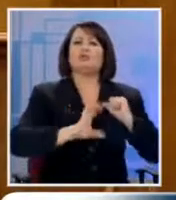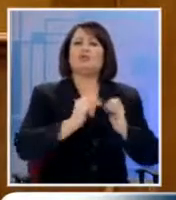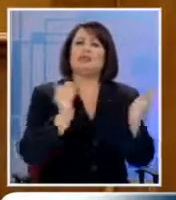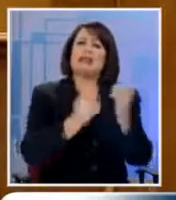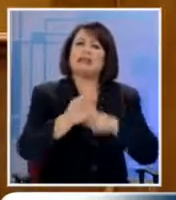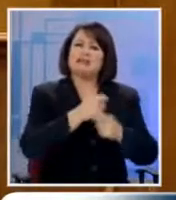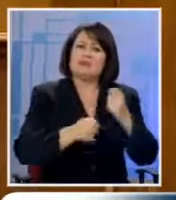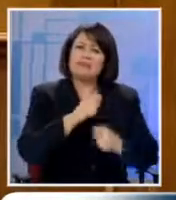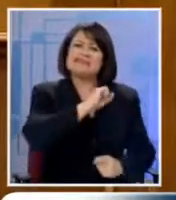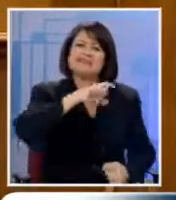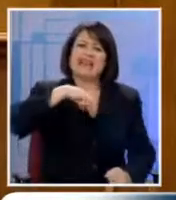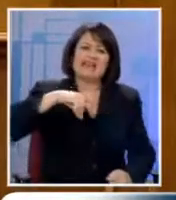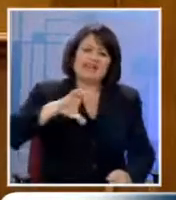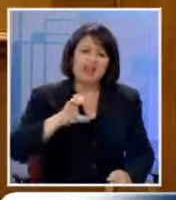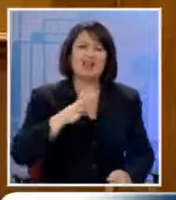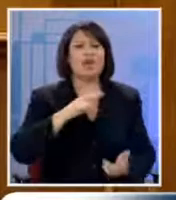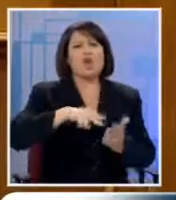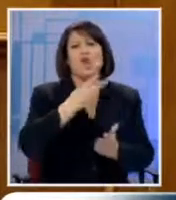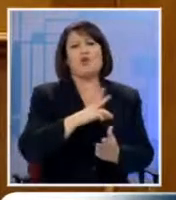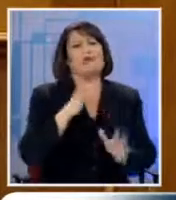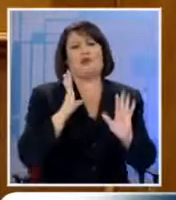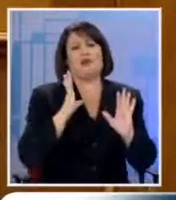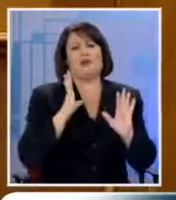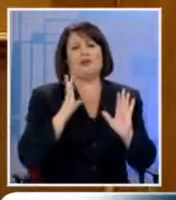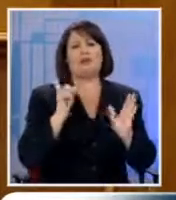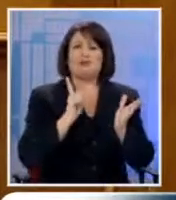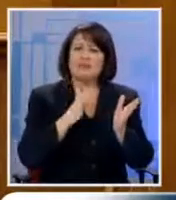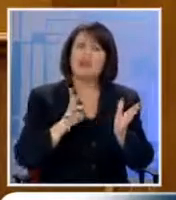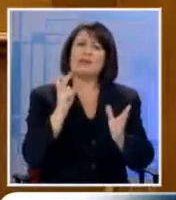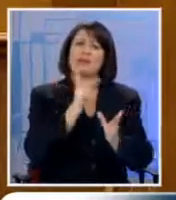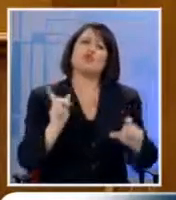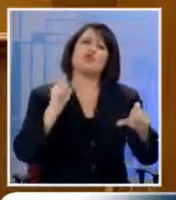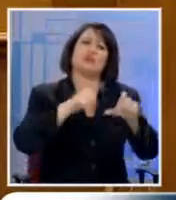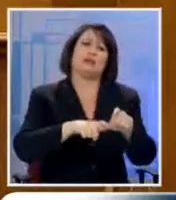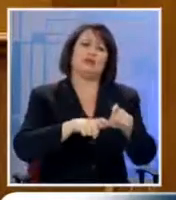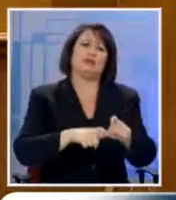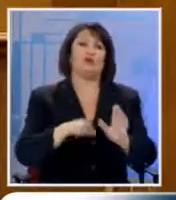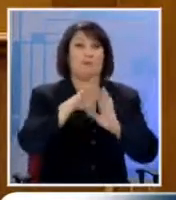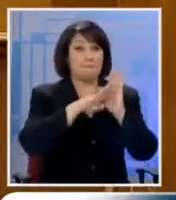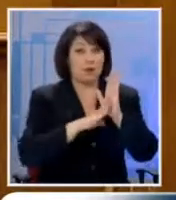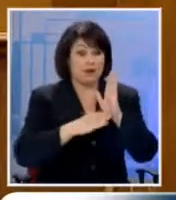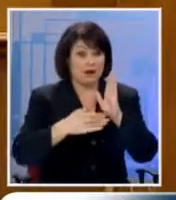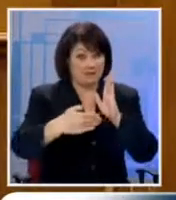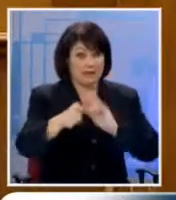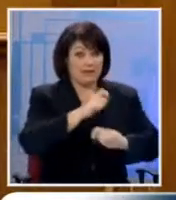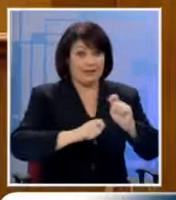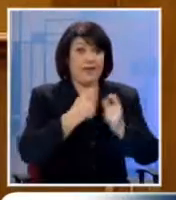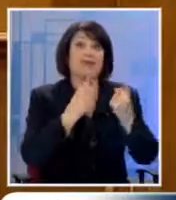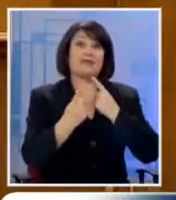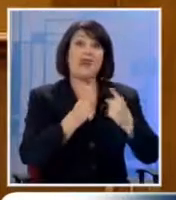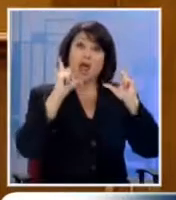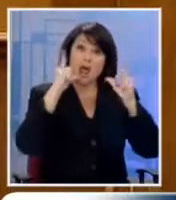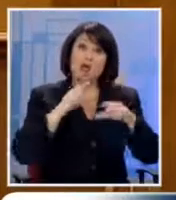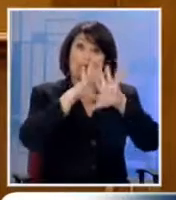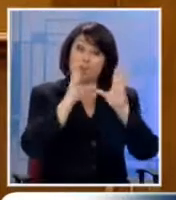τουριστικής επιχειρηματικότητας και όχι ως κοινωνικός εταίρος. Έχουμε στο πρόγραμμά μας ότι θα δημιουργήσουμε μετά από διάλογο δημοκρατικό, ευρύ